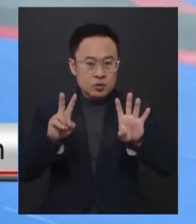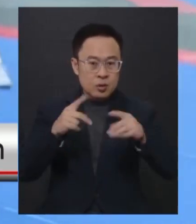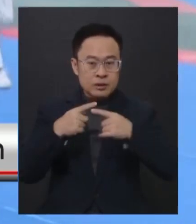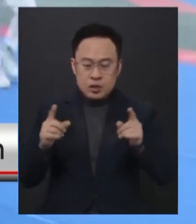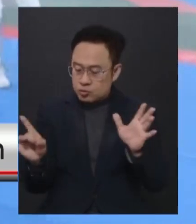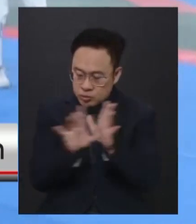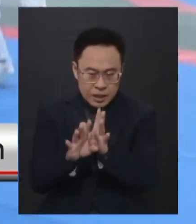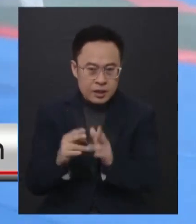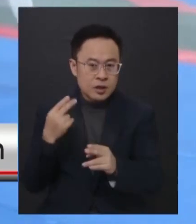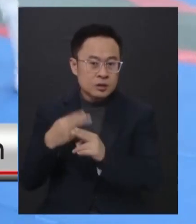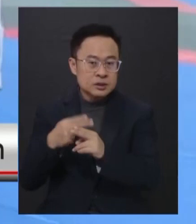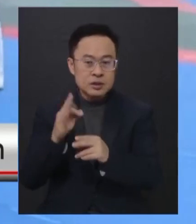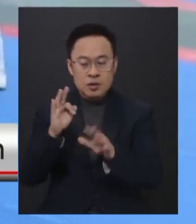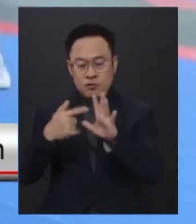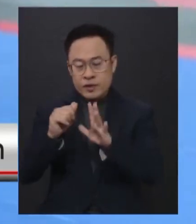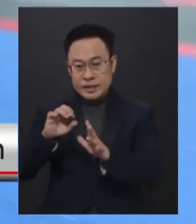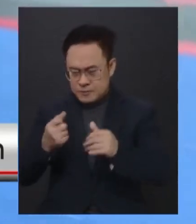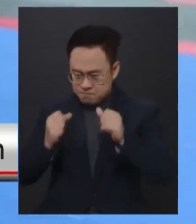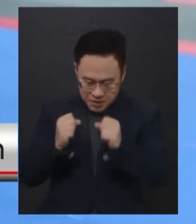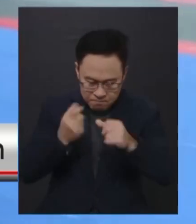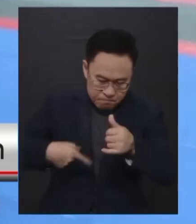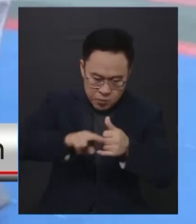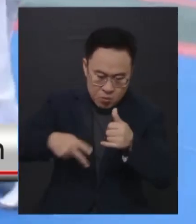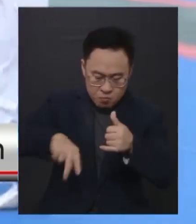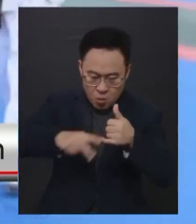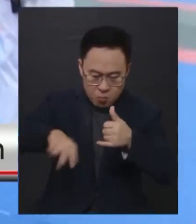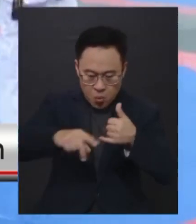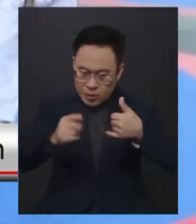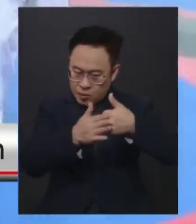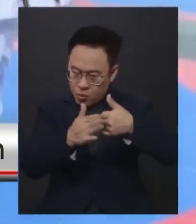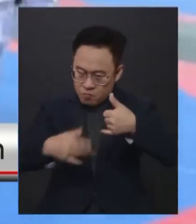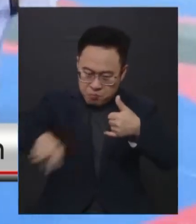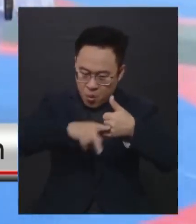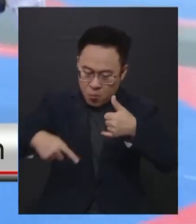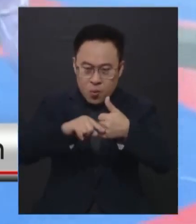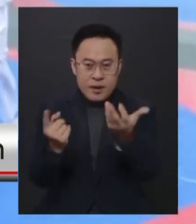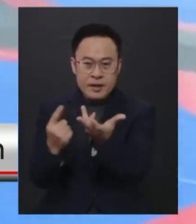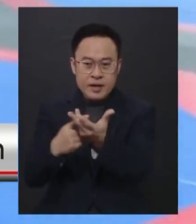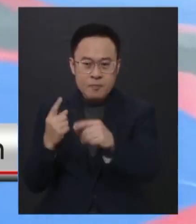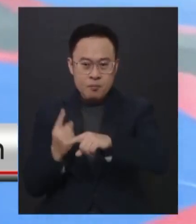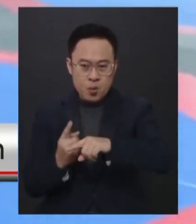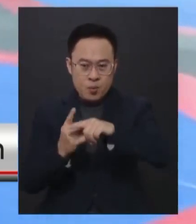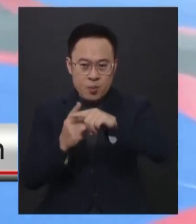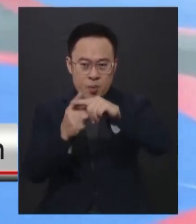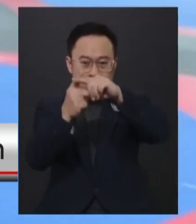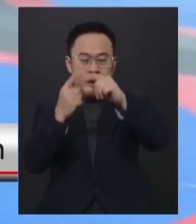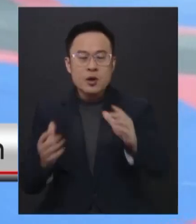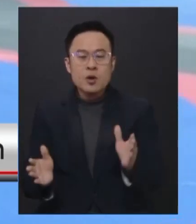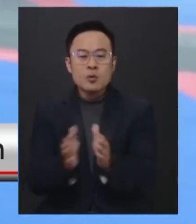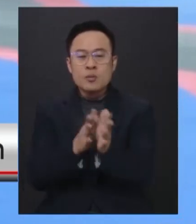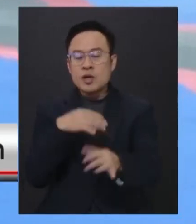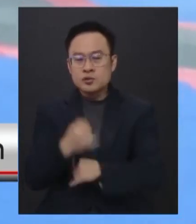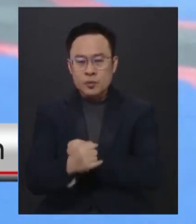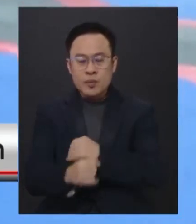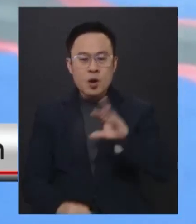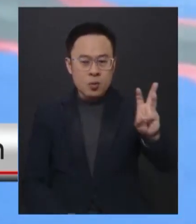ว่าฟาอิสเนี่ยก็มาเร่งเครื่องท้ายยกค่ะไล่เตะลำตัวจนสามารถแซงเอาชนะไปได้6-4ทำให้จบเกมค่ะเป็น